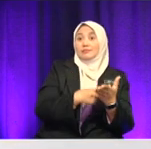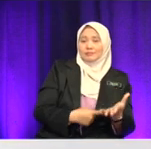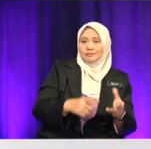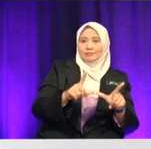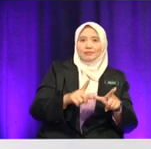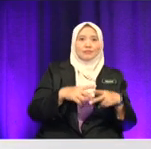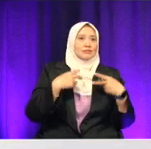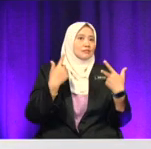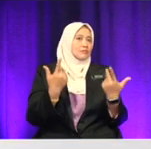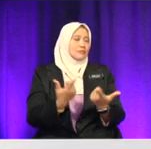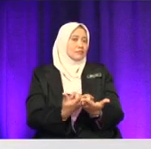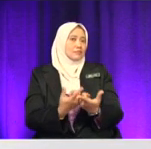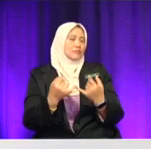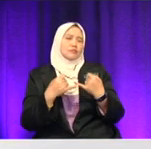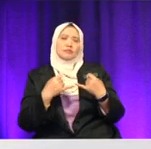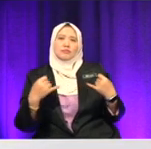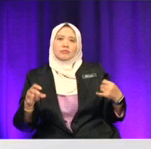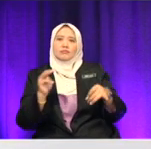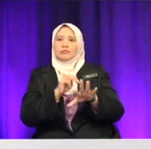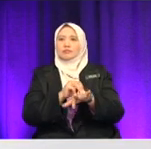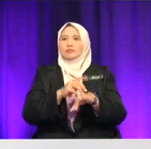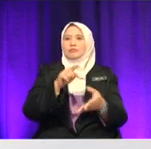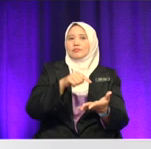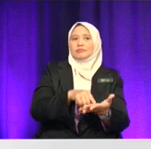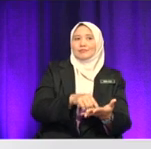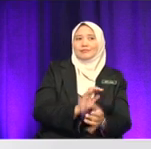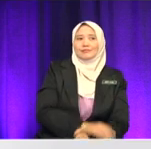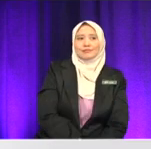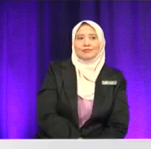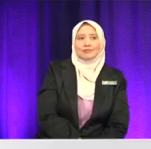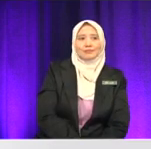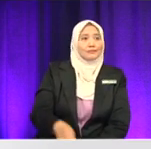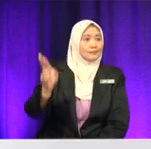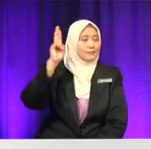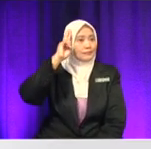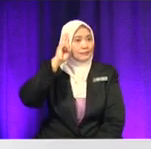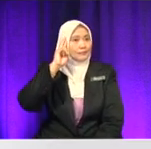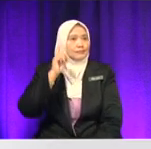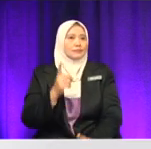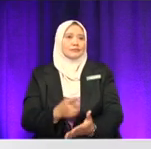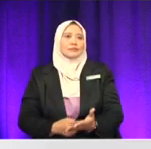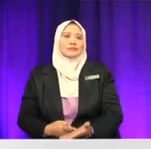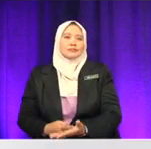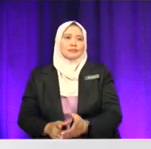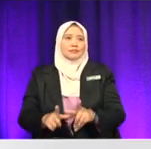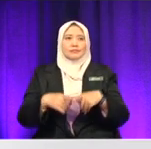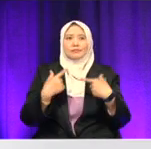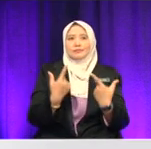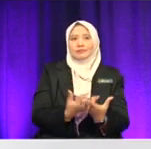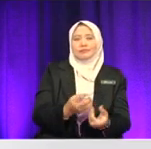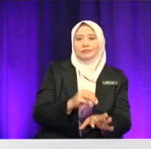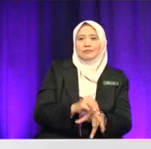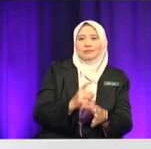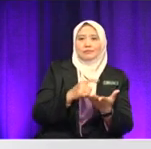Apakah kelas ini? Saya nak cuba, cikgu. Okey, Rashdan. Apakah kelas mikroorganisma ini, Rashdan?